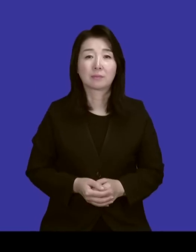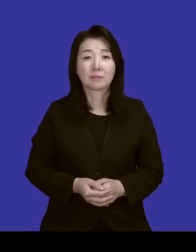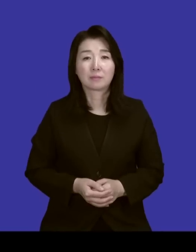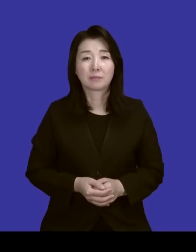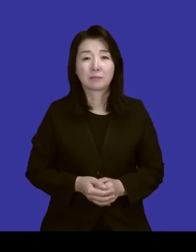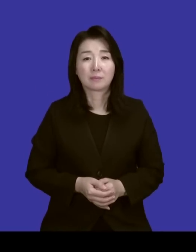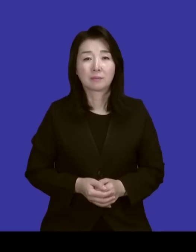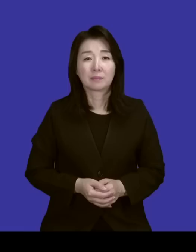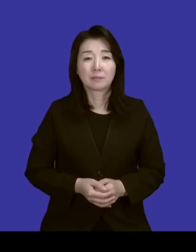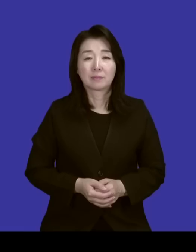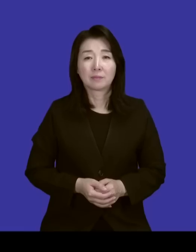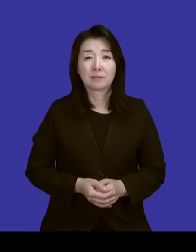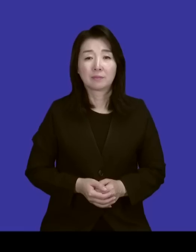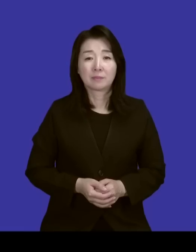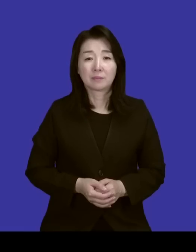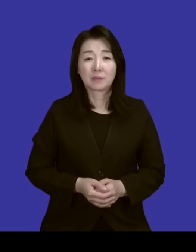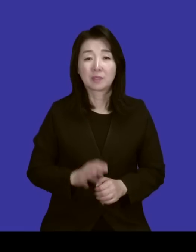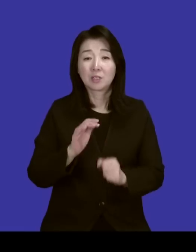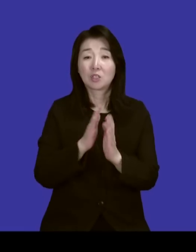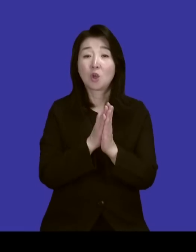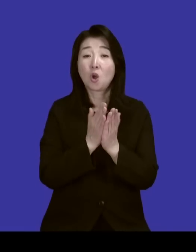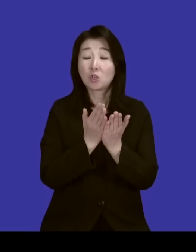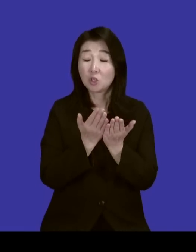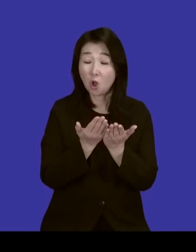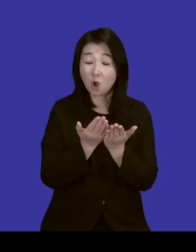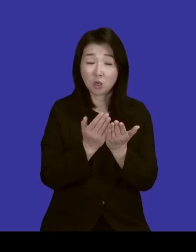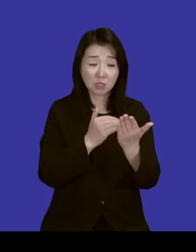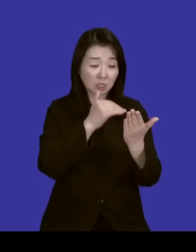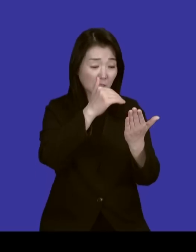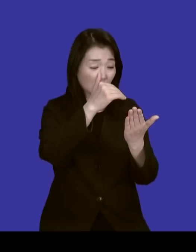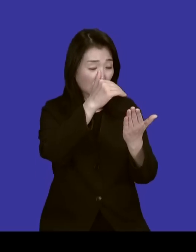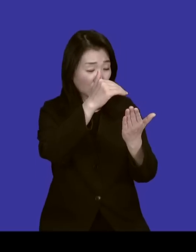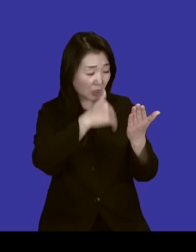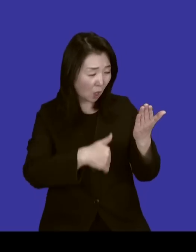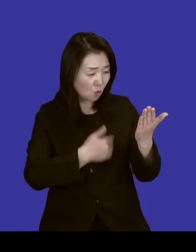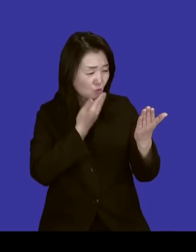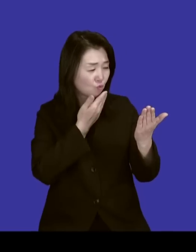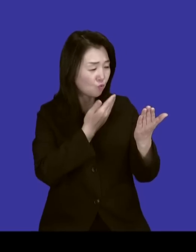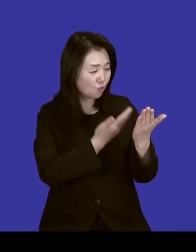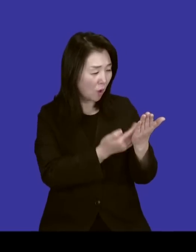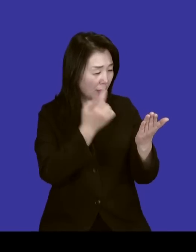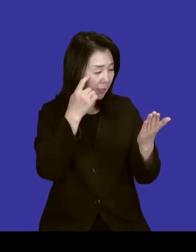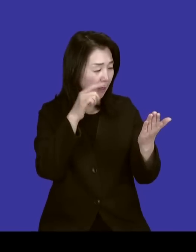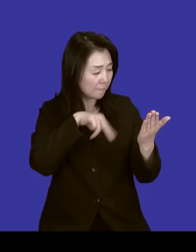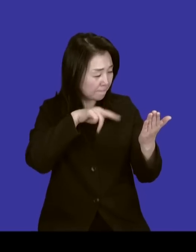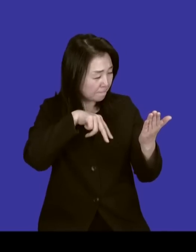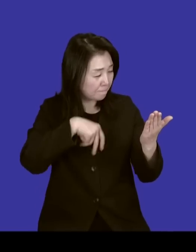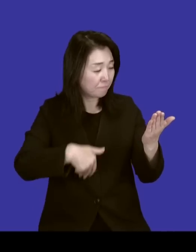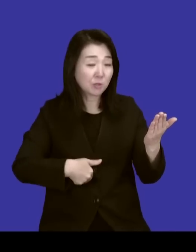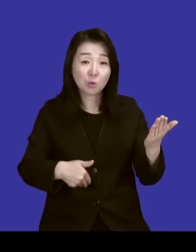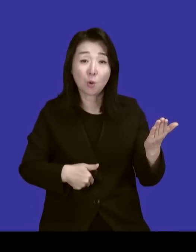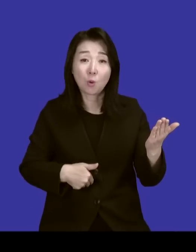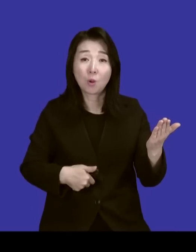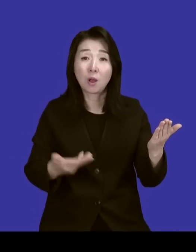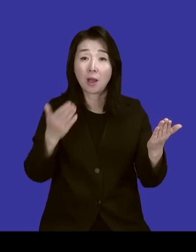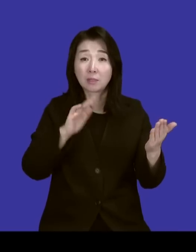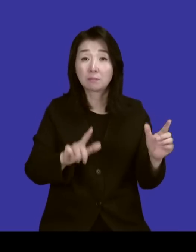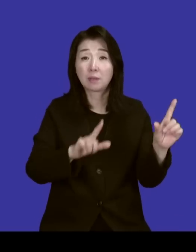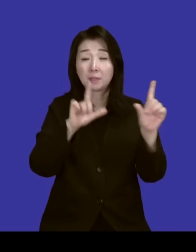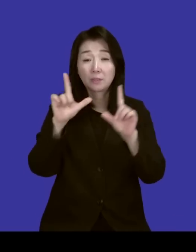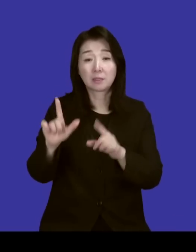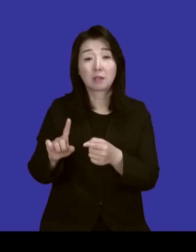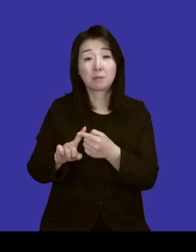아. 그래서 그것은 성경의 텍스트 본문을 철저하게 중시하면서도 네네. 그러나 오늘의 우리의 삶에